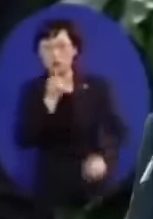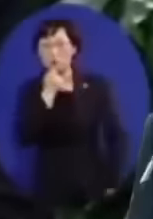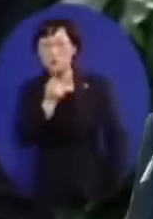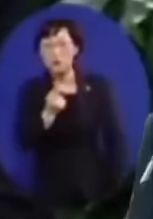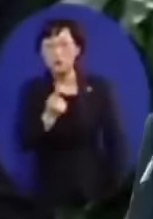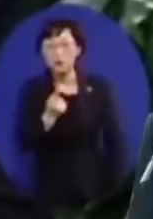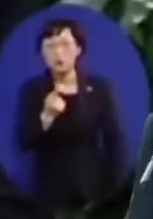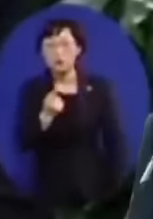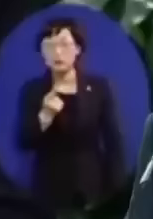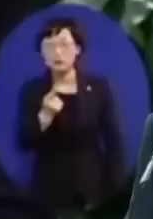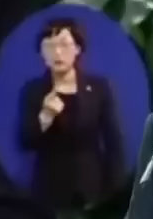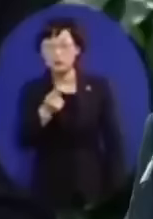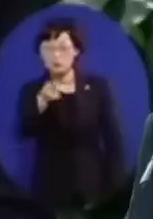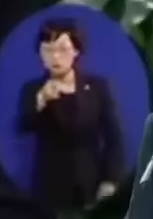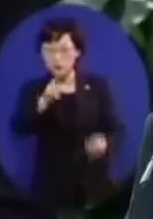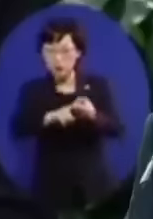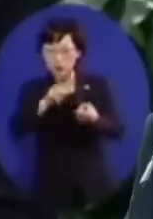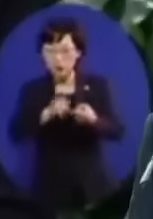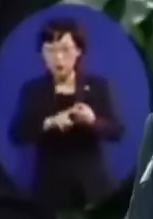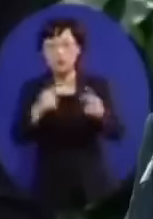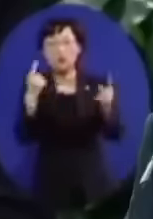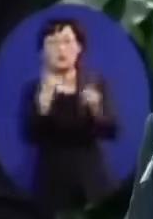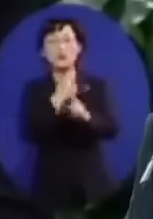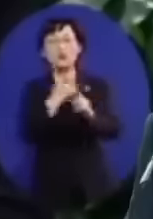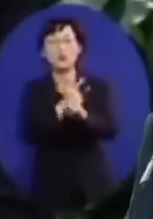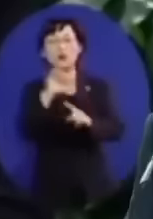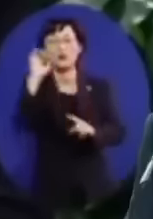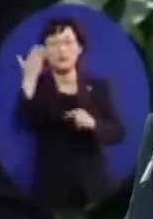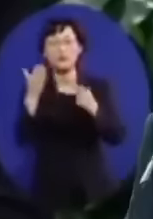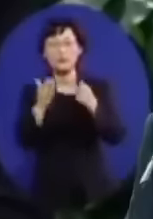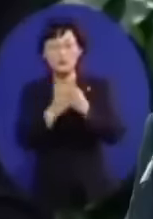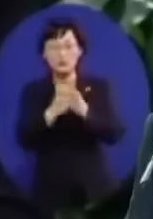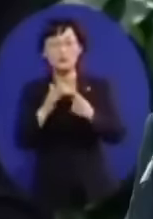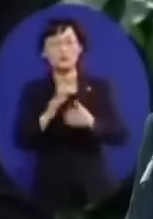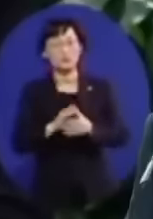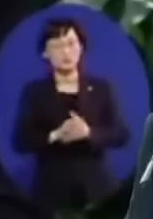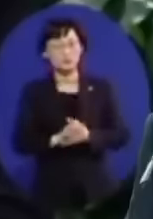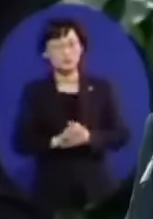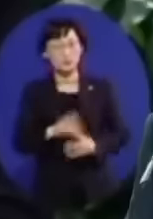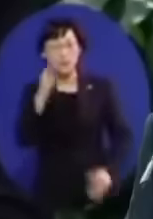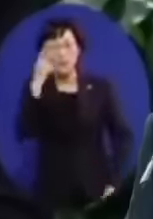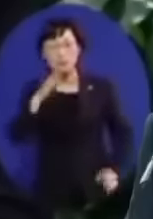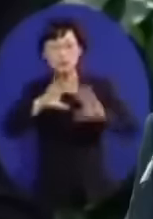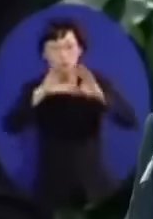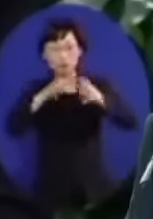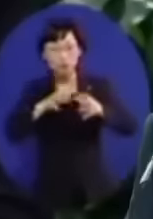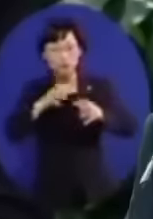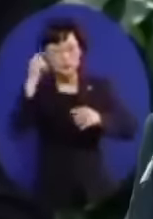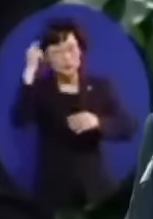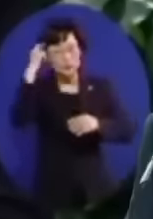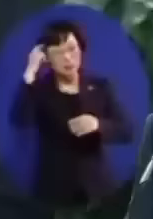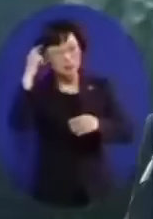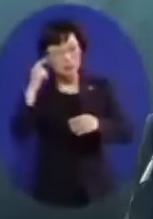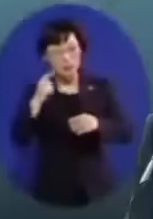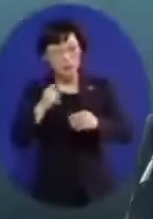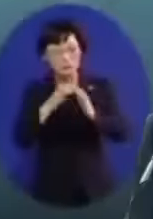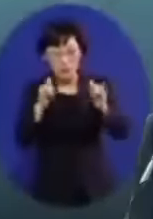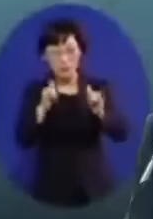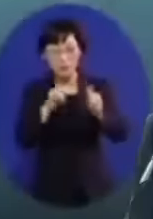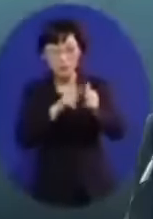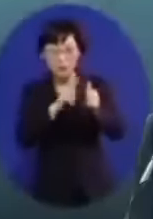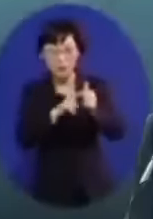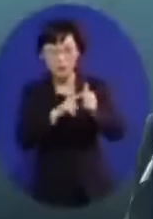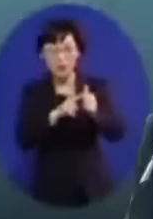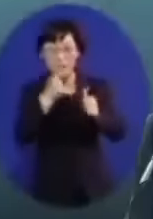그에 해당하는 변화를 가져오기 때문인 것입니다. 미국의 사상가 에머슨은 천사의 말을 하면